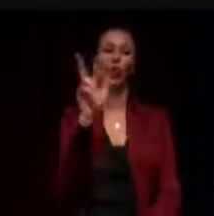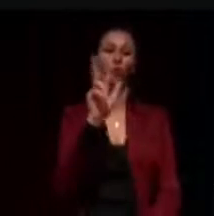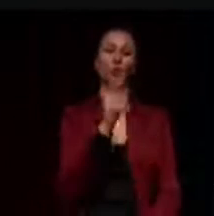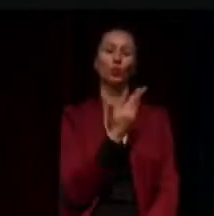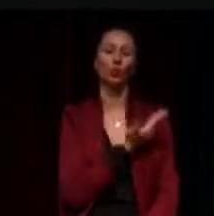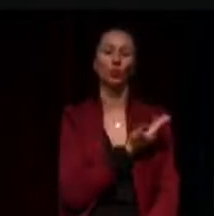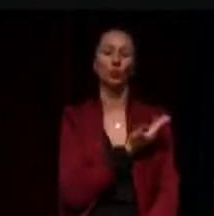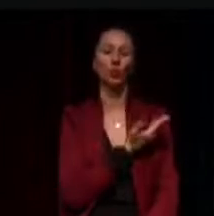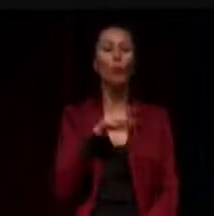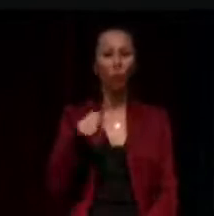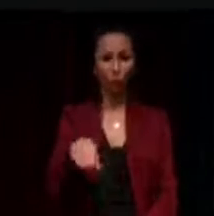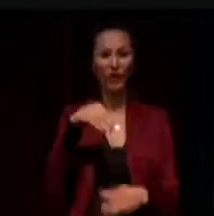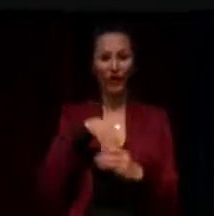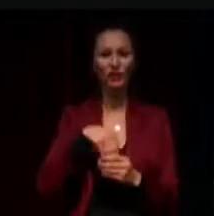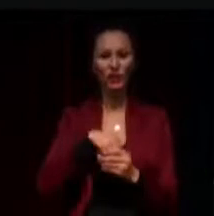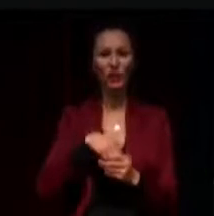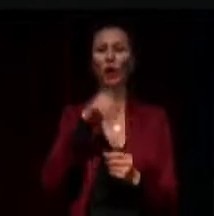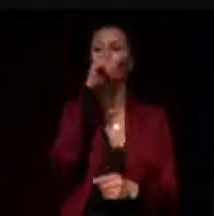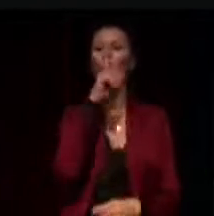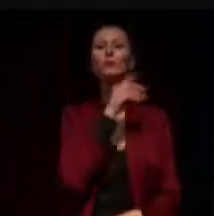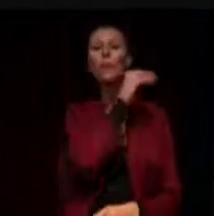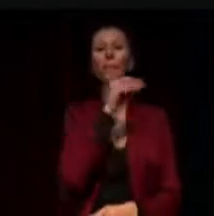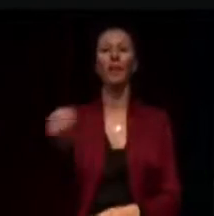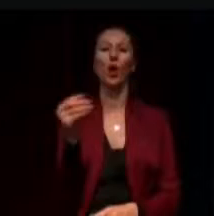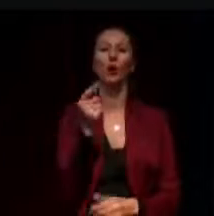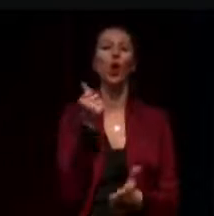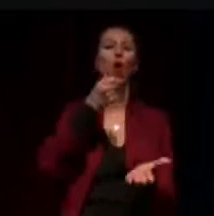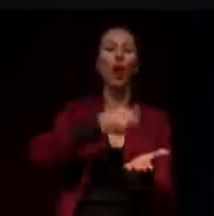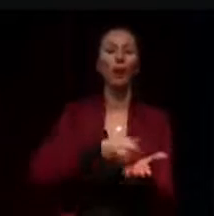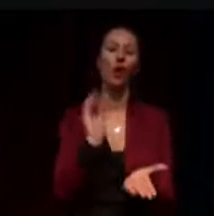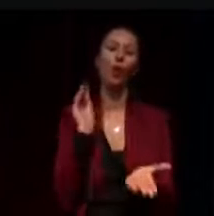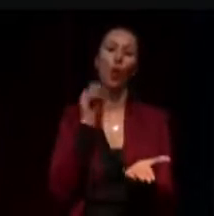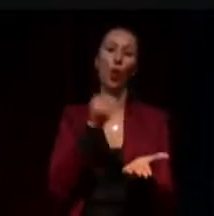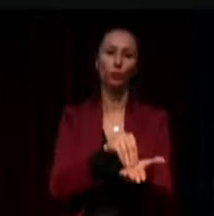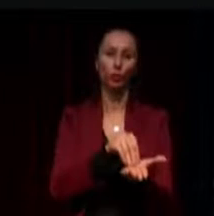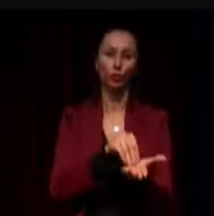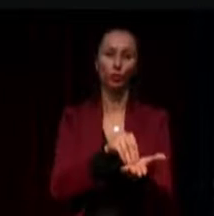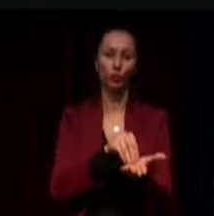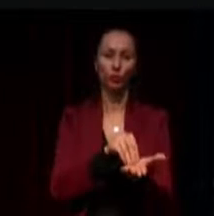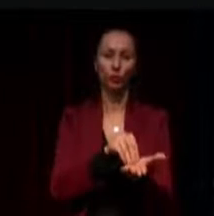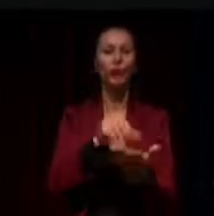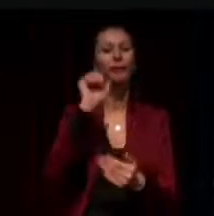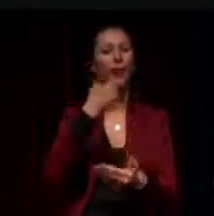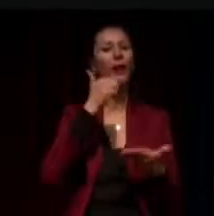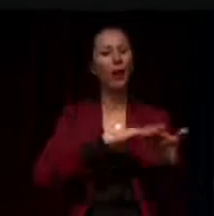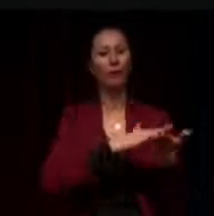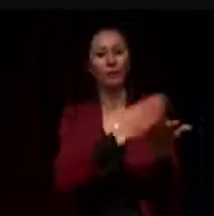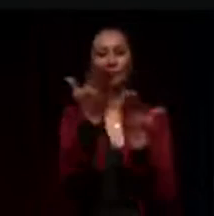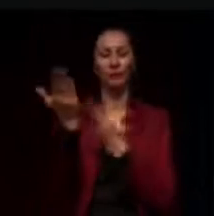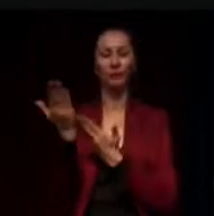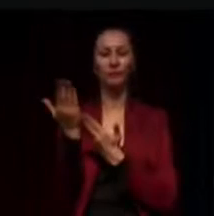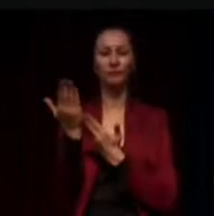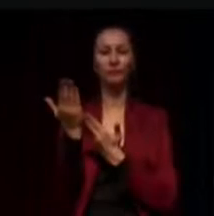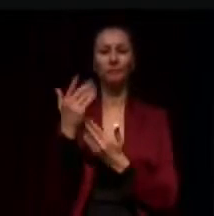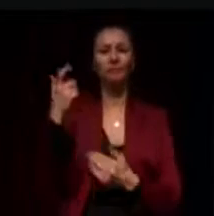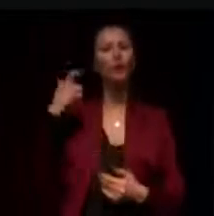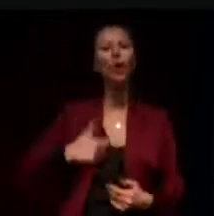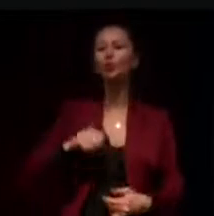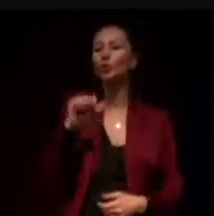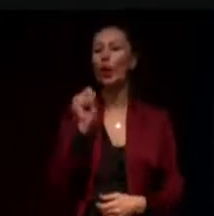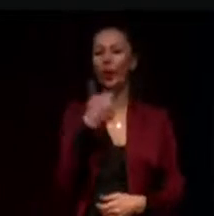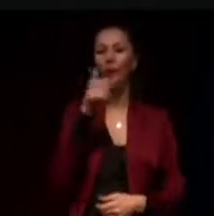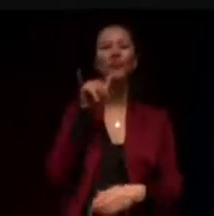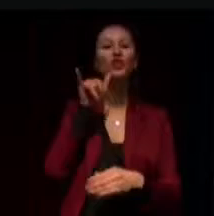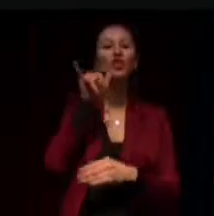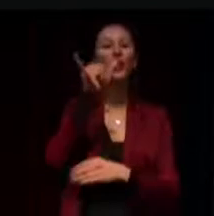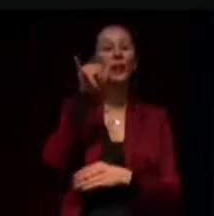%30. Bunun içinde 100 milyon lira ödenek konulmuştu. Değerli arkadaşlar, özellikle